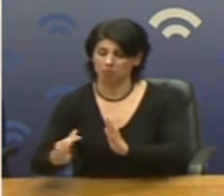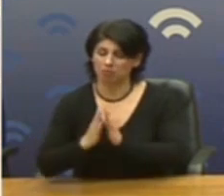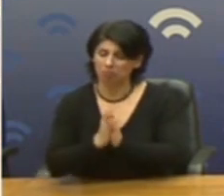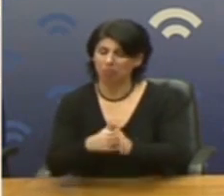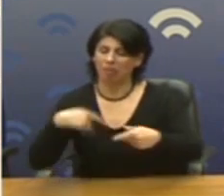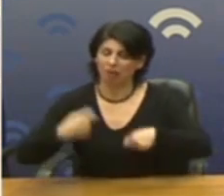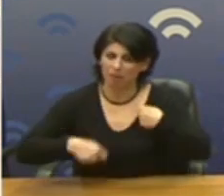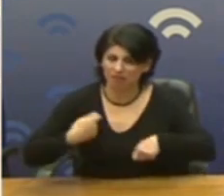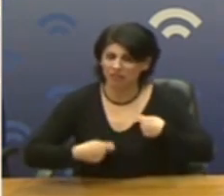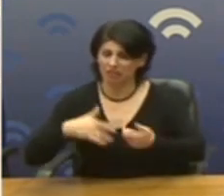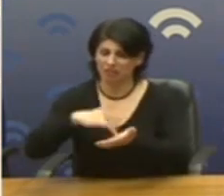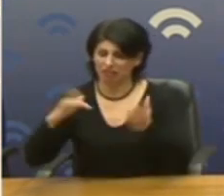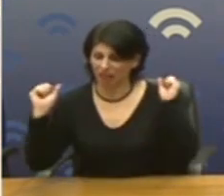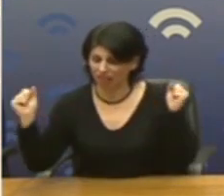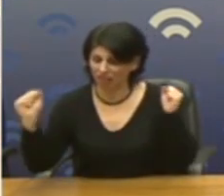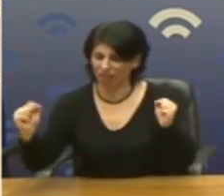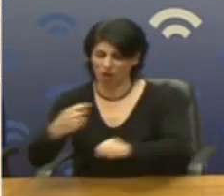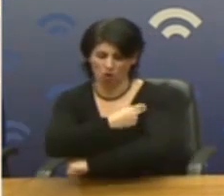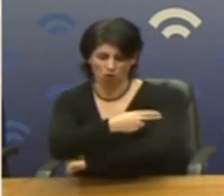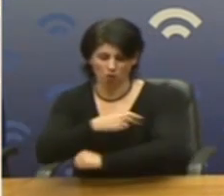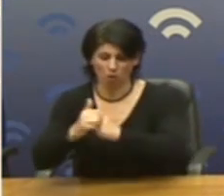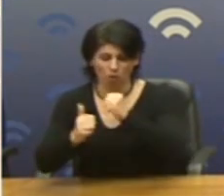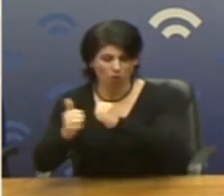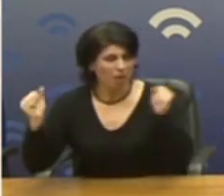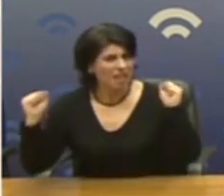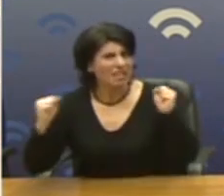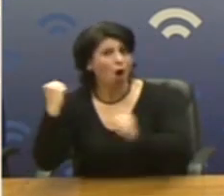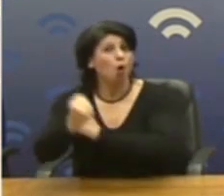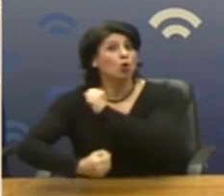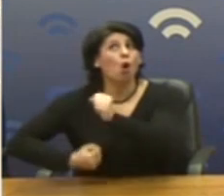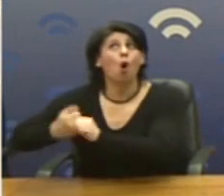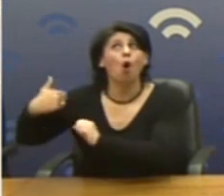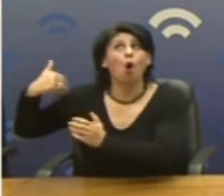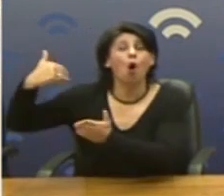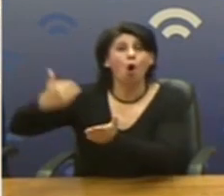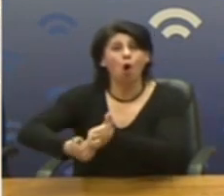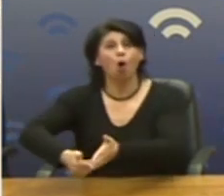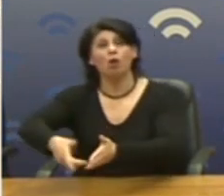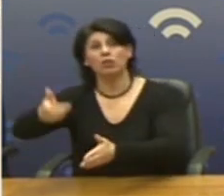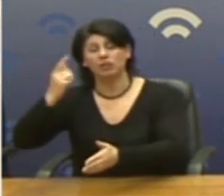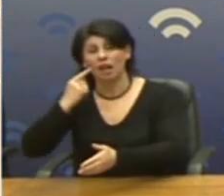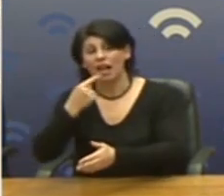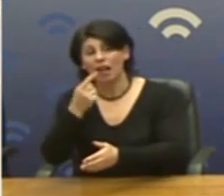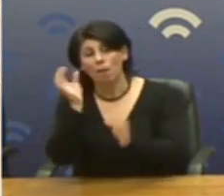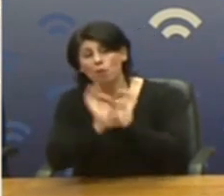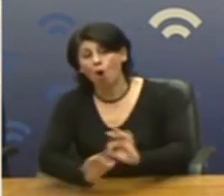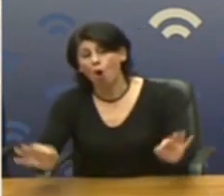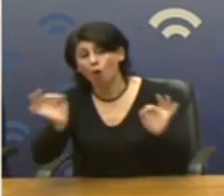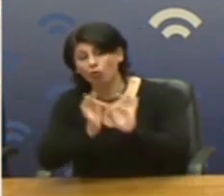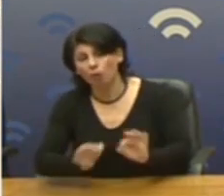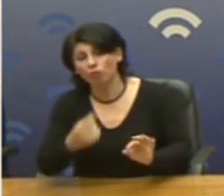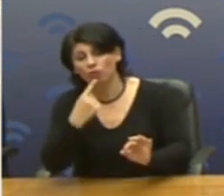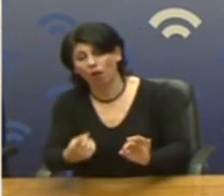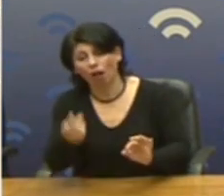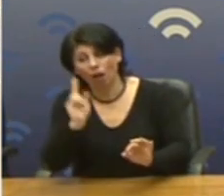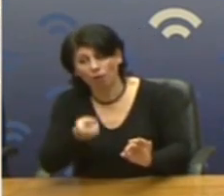στα κέντρα υγείας, στα νοσοκομεία, στις δομές υγείας, που χρόνια τώρα κρούουν τον κόδωνα του κινδύνου. Και βέβαια